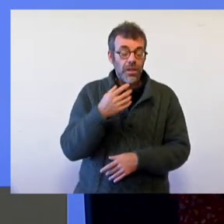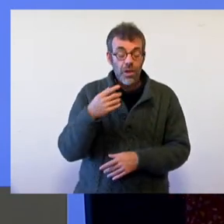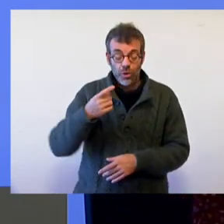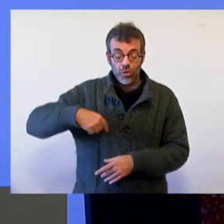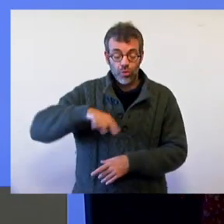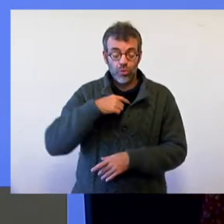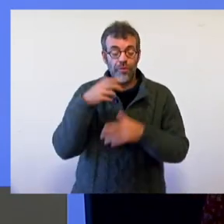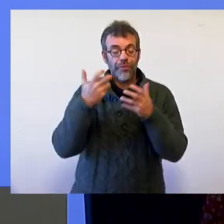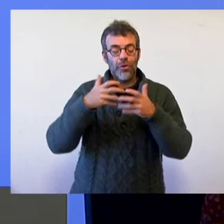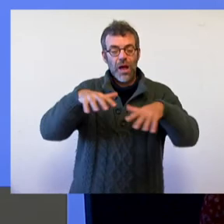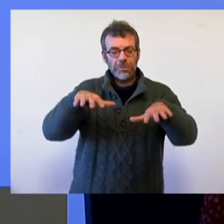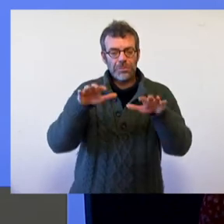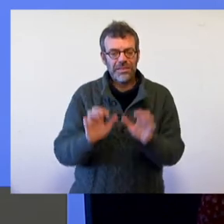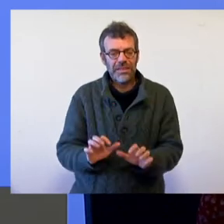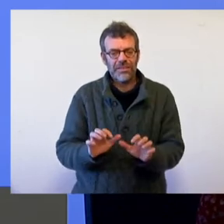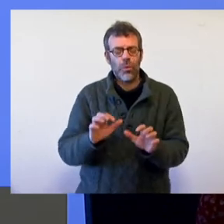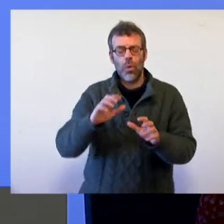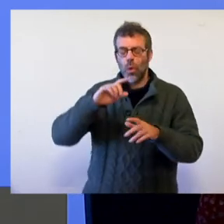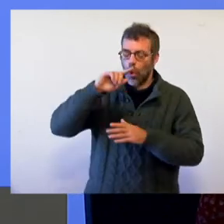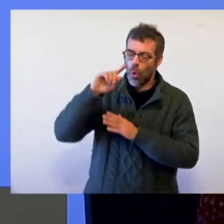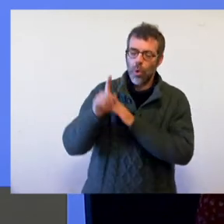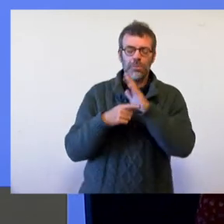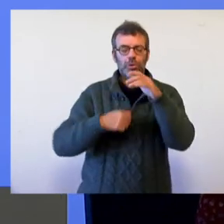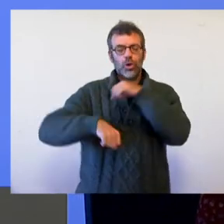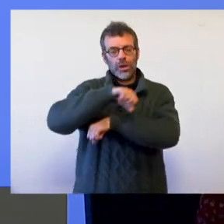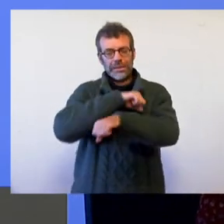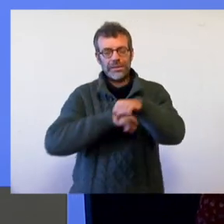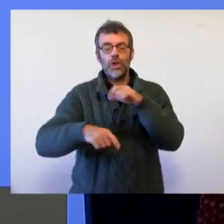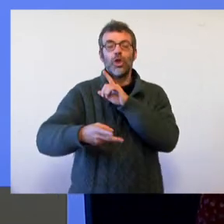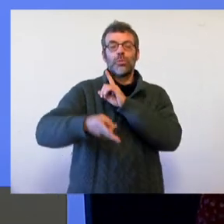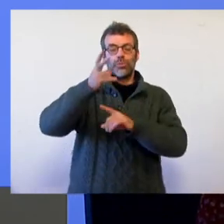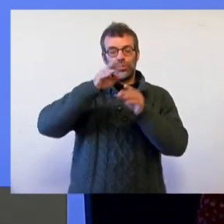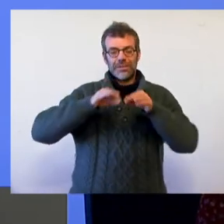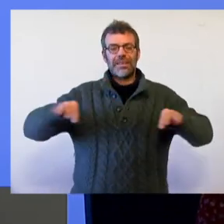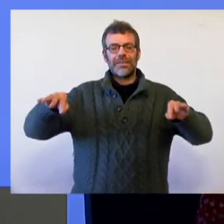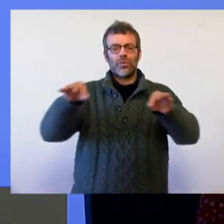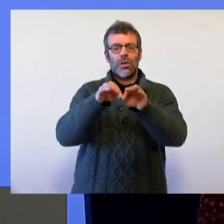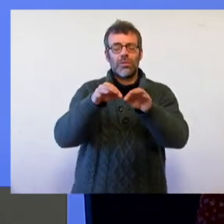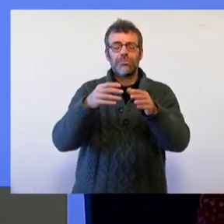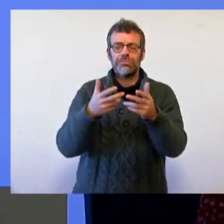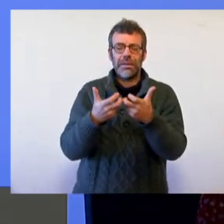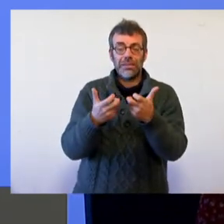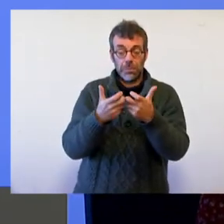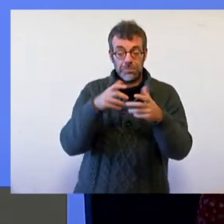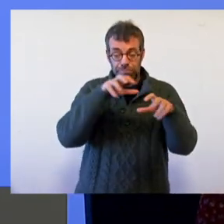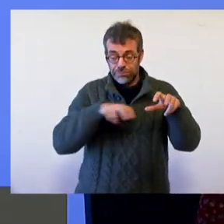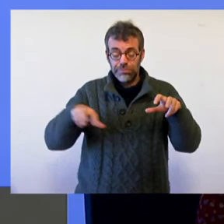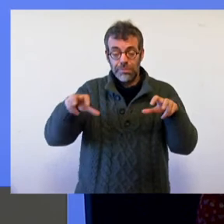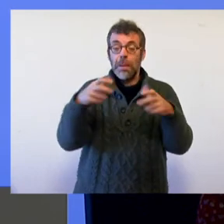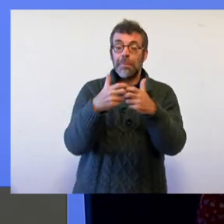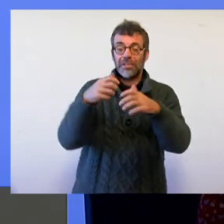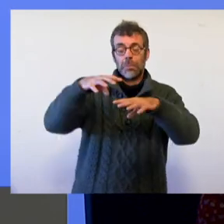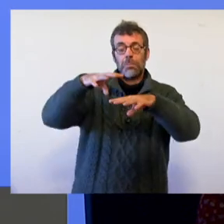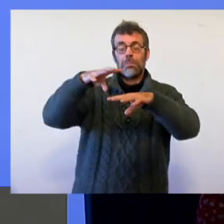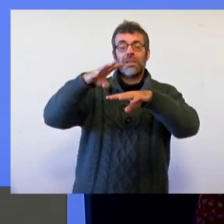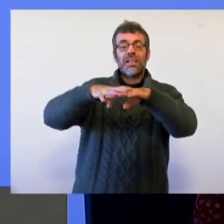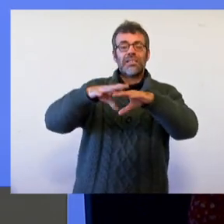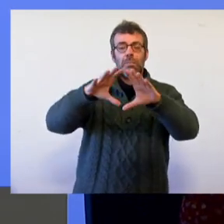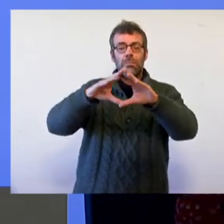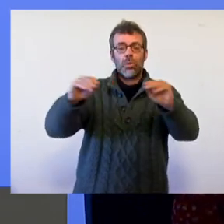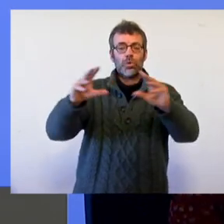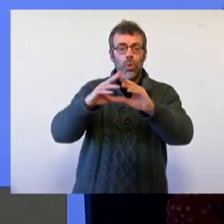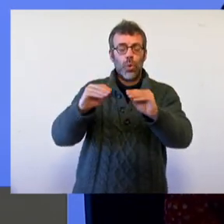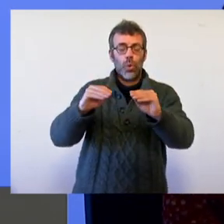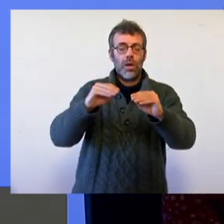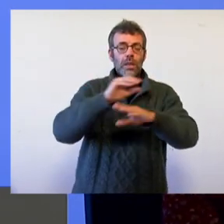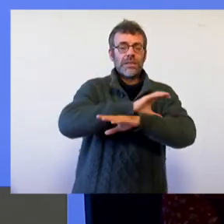réorganiser l'administration en créant une mission territorialisée sur le secteur Mausson-Cévennes. Et cette mission territorialisée permet de